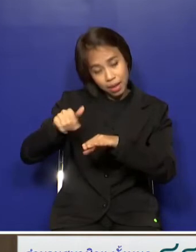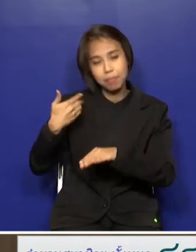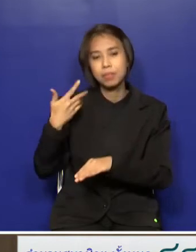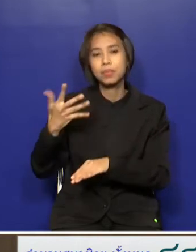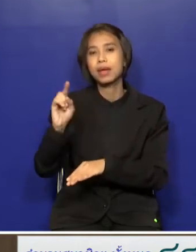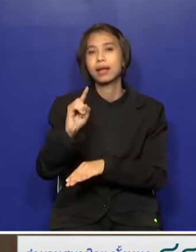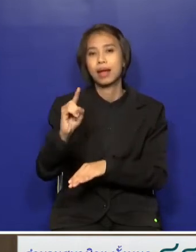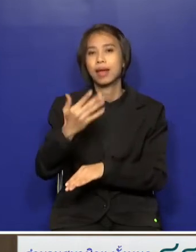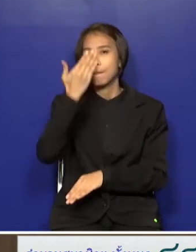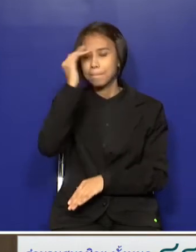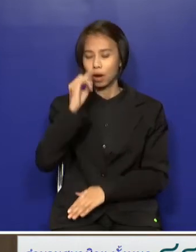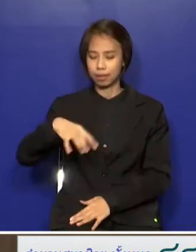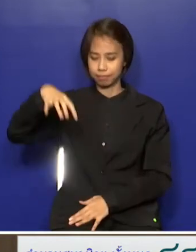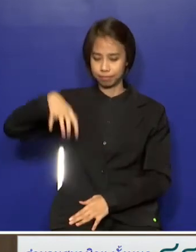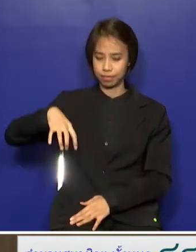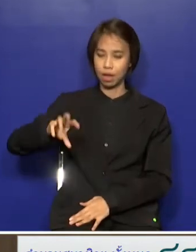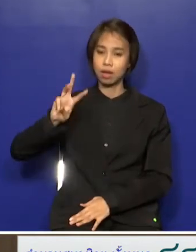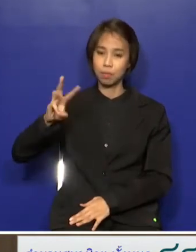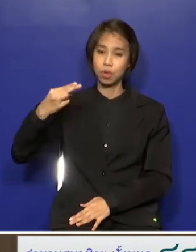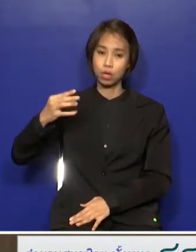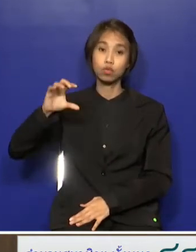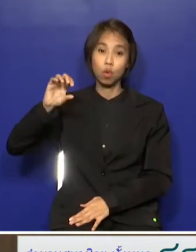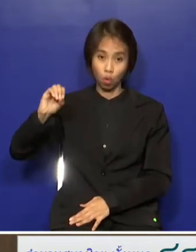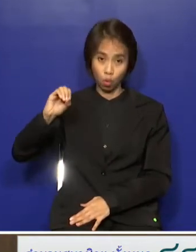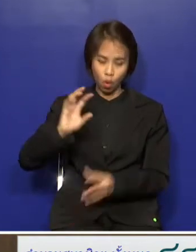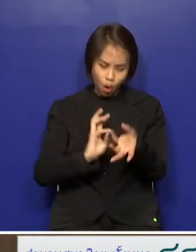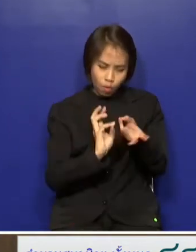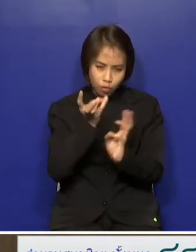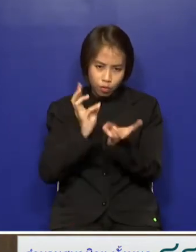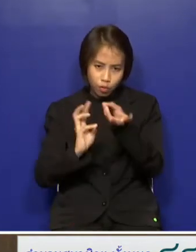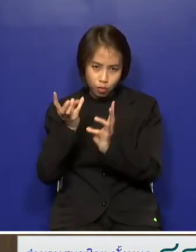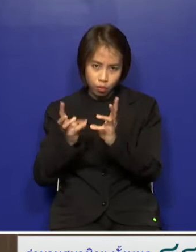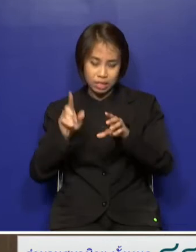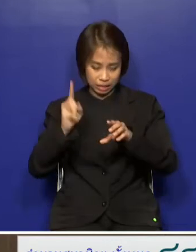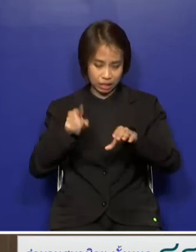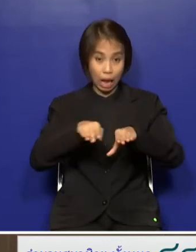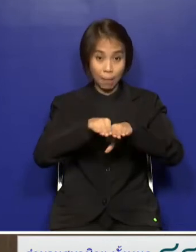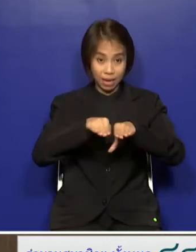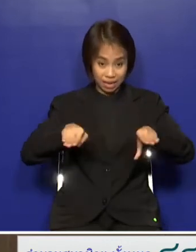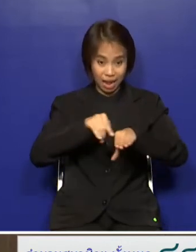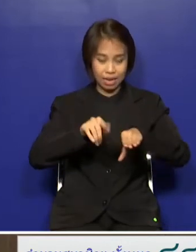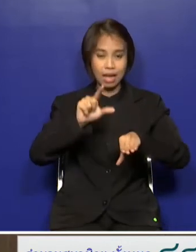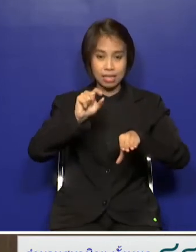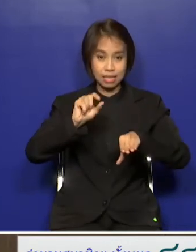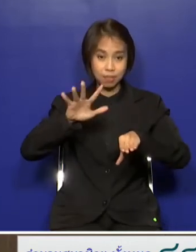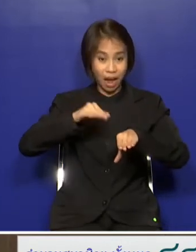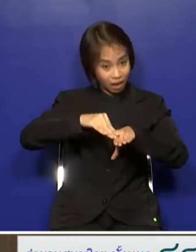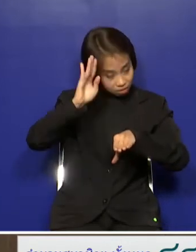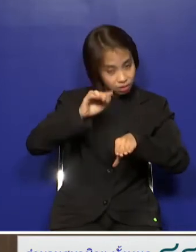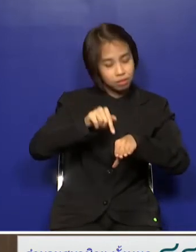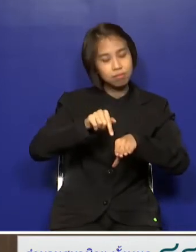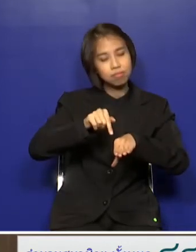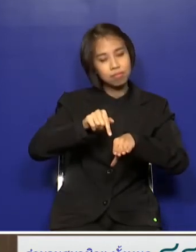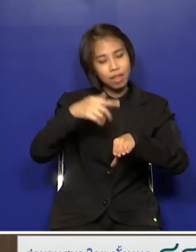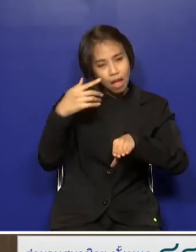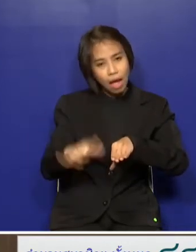ค่ามาตรฐานของค่าฝุ่นเฉลี่ย24ชั่วโมงไว้ที่ไม่ควรเกิน25ไมโครกรัมต่อลูกบาศก์เมตรนะคะในขณะ